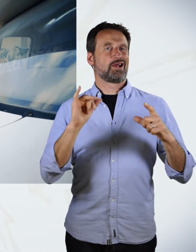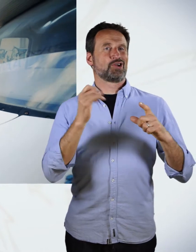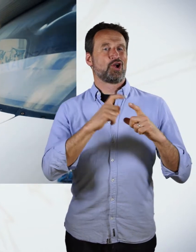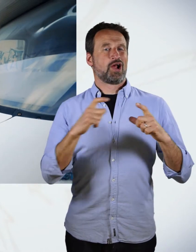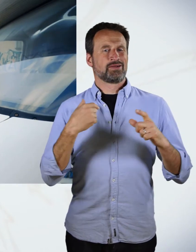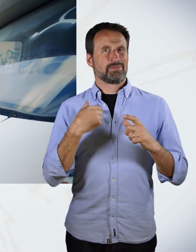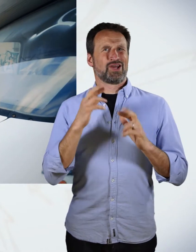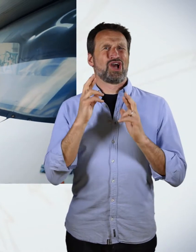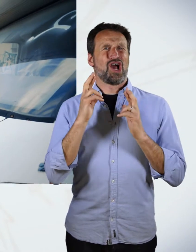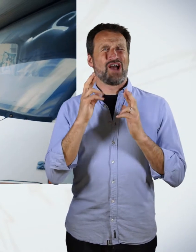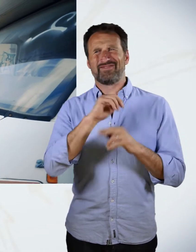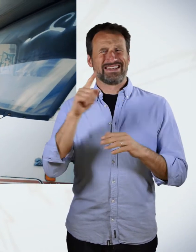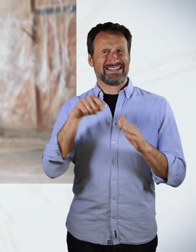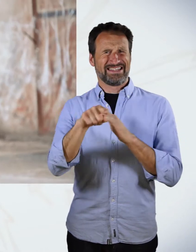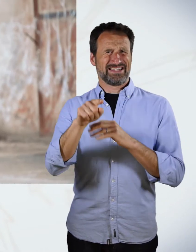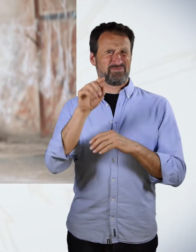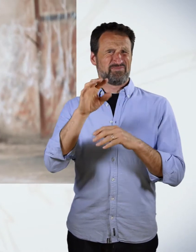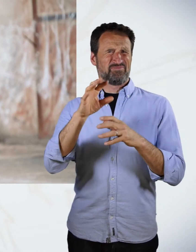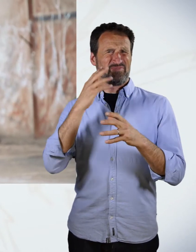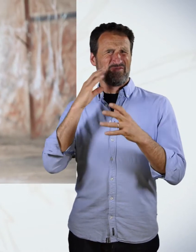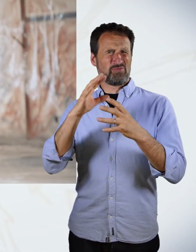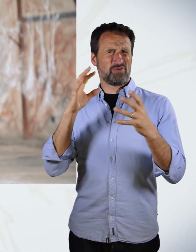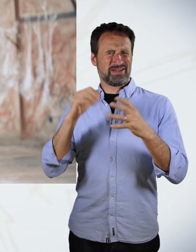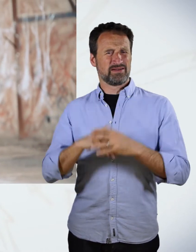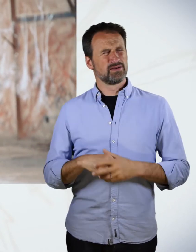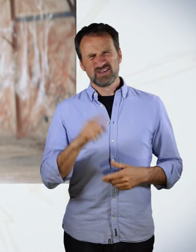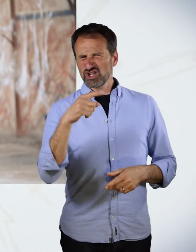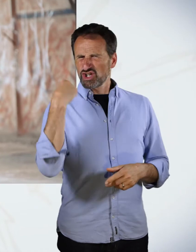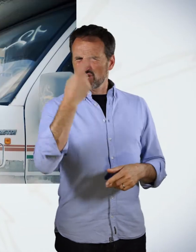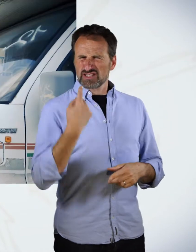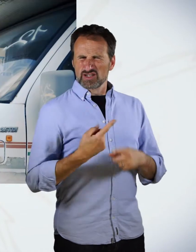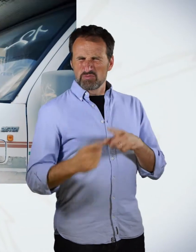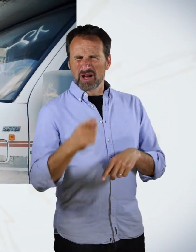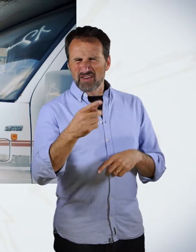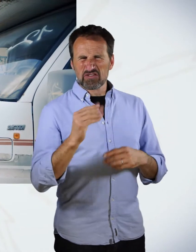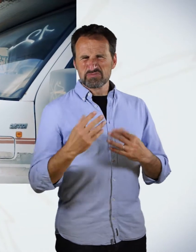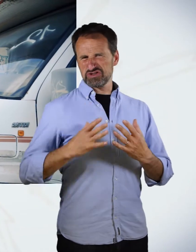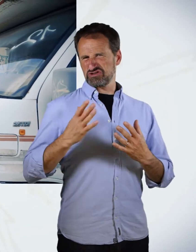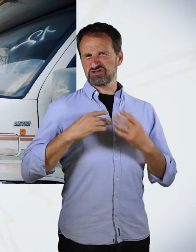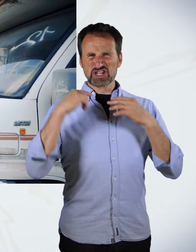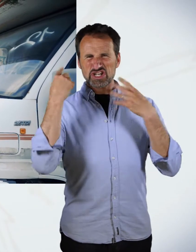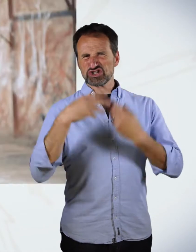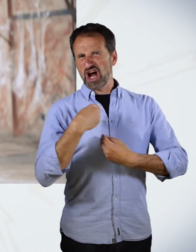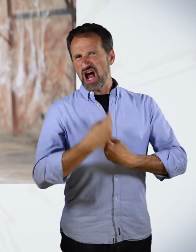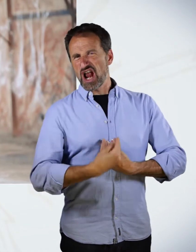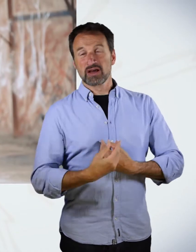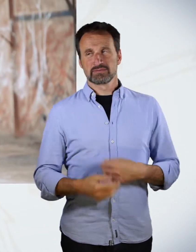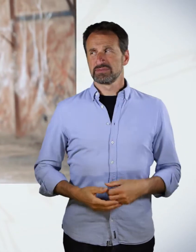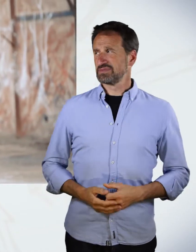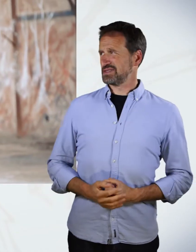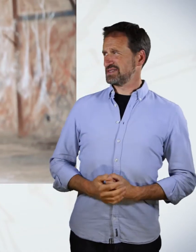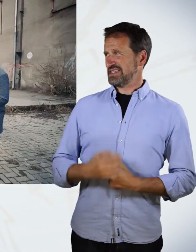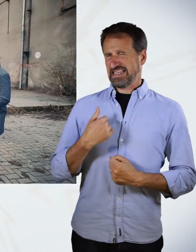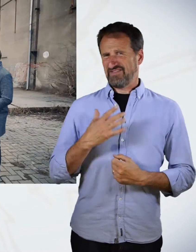wie so total Fee am Platze mit deinem schicken Schal da so. Ich fühle mich hier auch nicht wirklich so wie dort, wo ich jetzt eigentlich sein